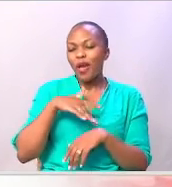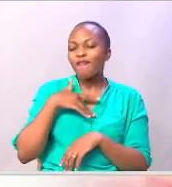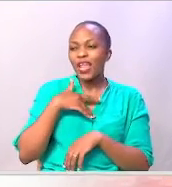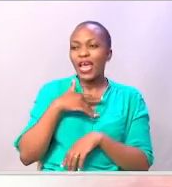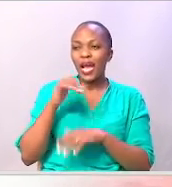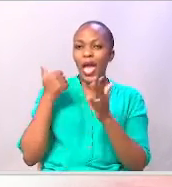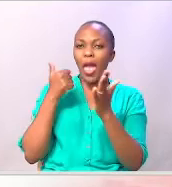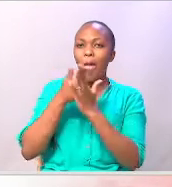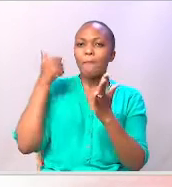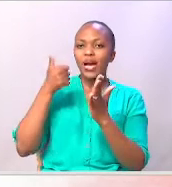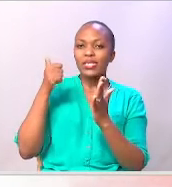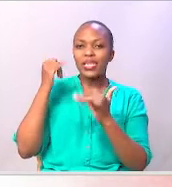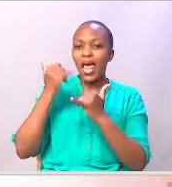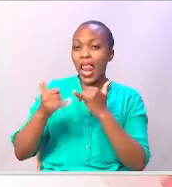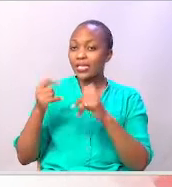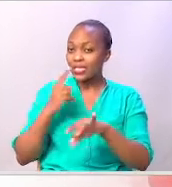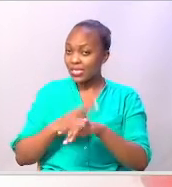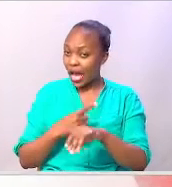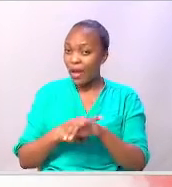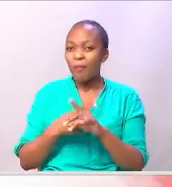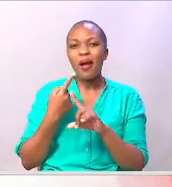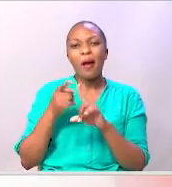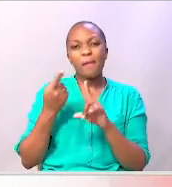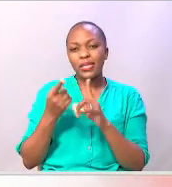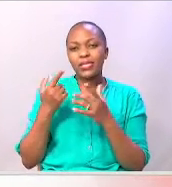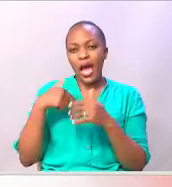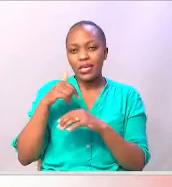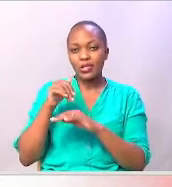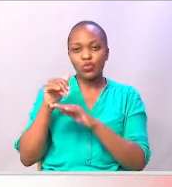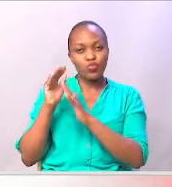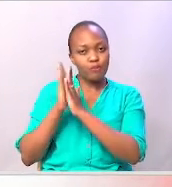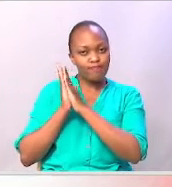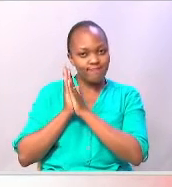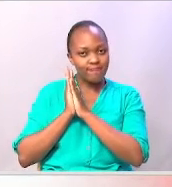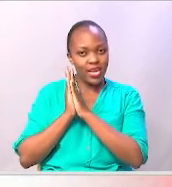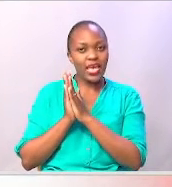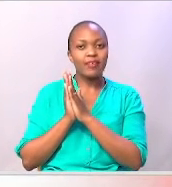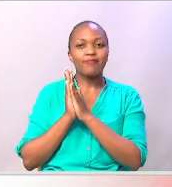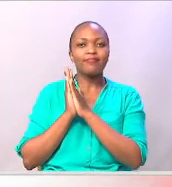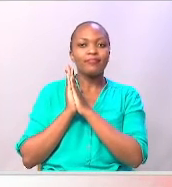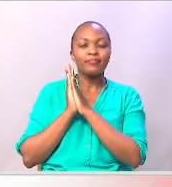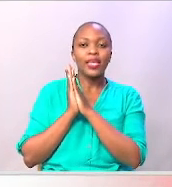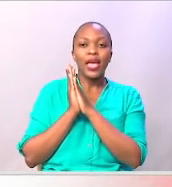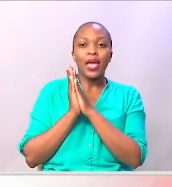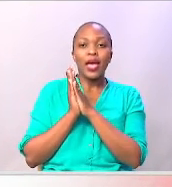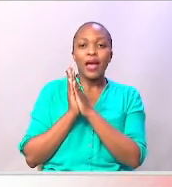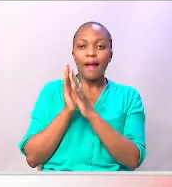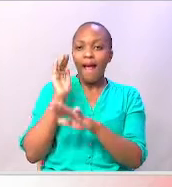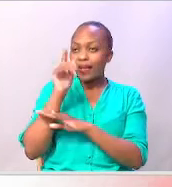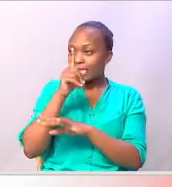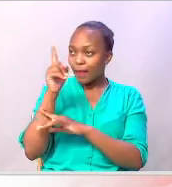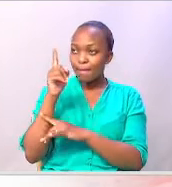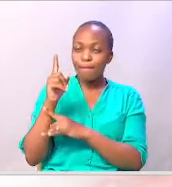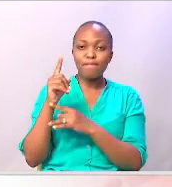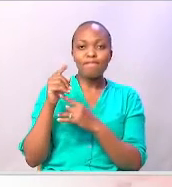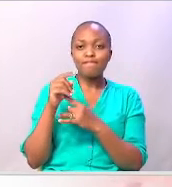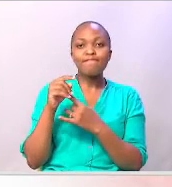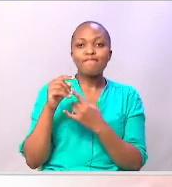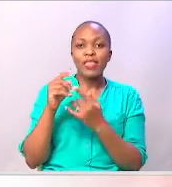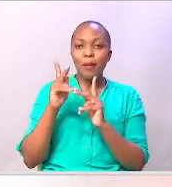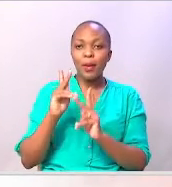tunaomba uendelee kuwekwa mkazo mambo ya mwananchi ya kawaida ya chini, ili aweze kupata economy iweze kwenda